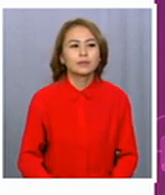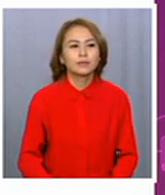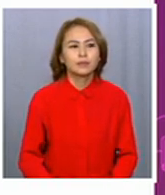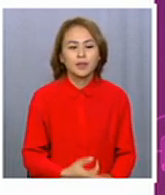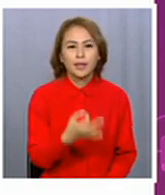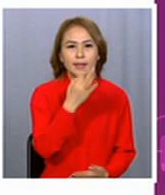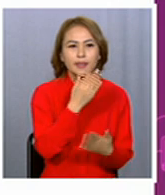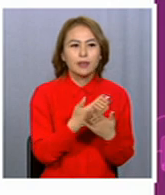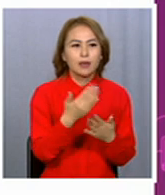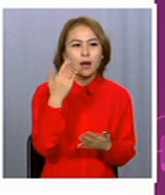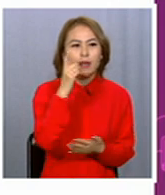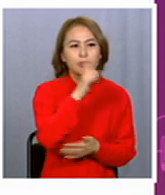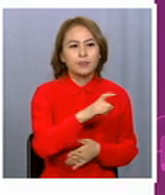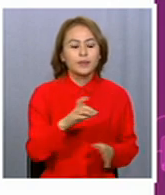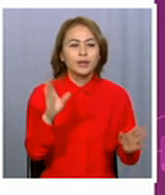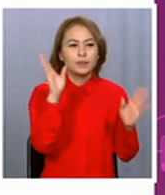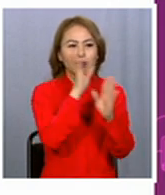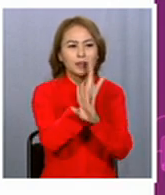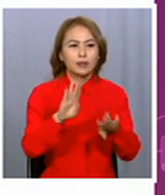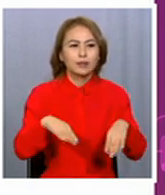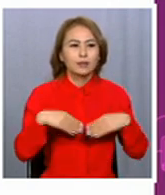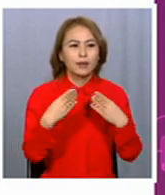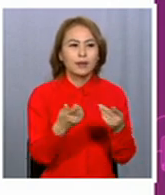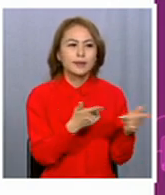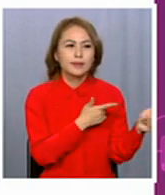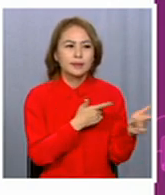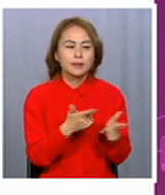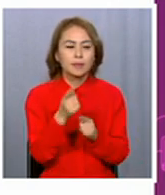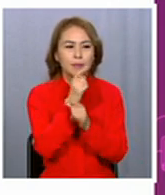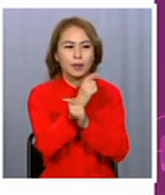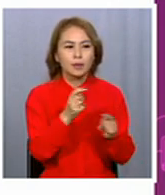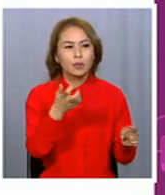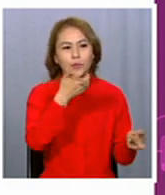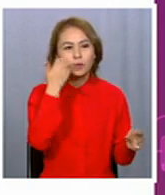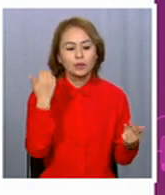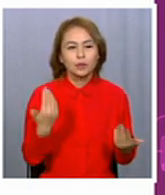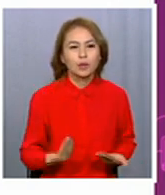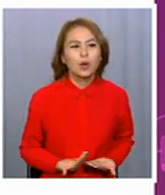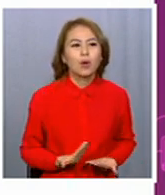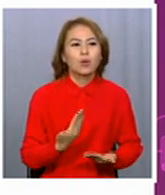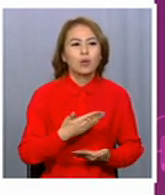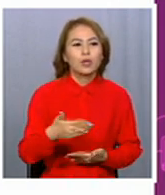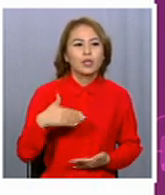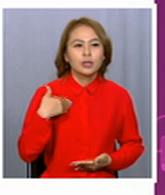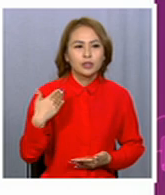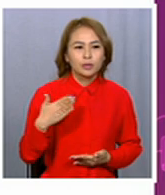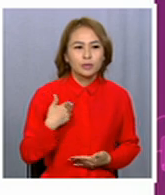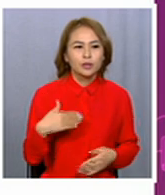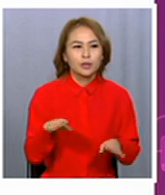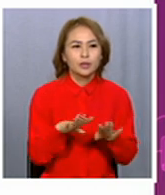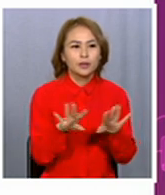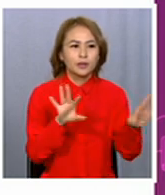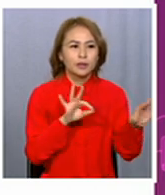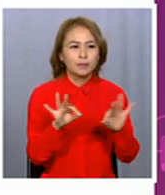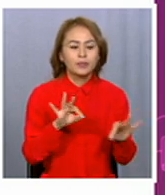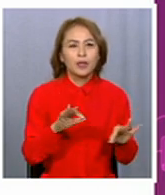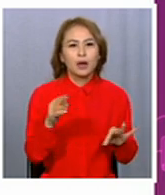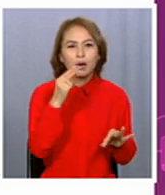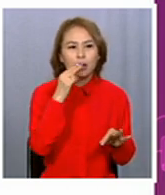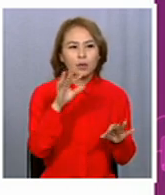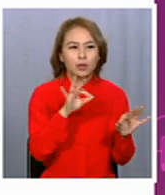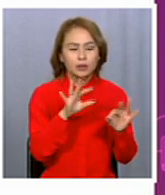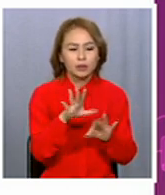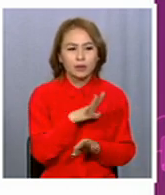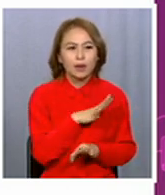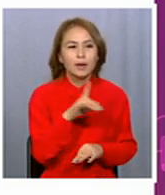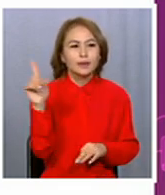Ертедегі адамдар табиғаттың берген дайын сыйын пайдаланып өмір сүрді. Олар жеміс-жидек теріп, аң